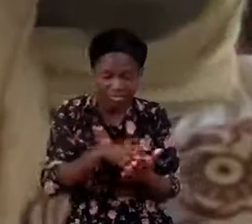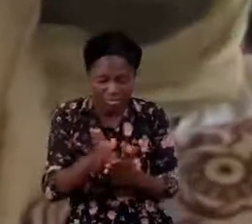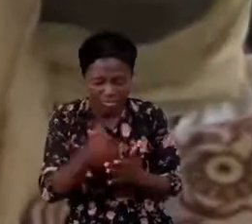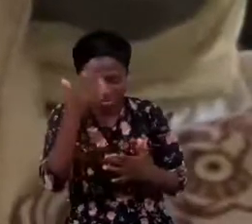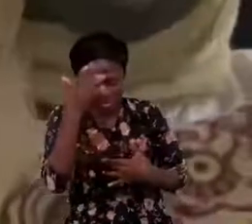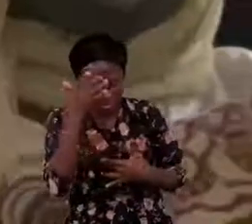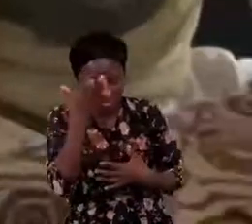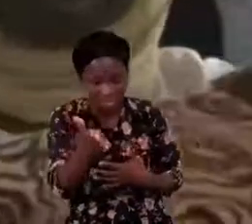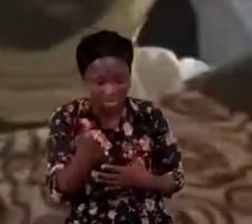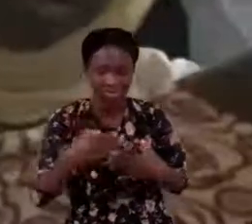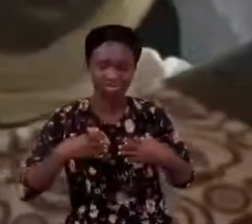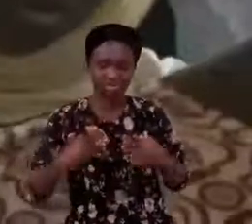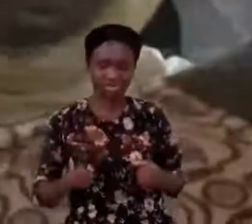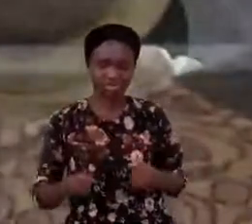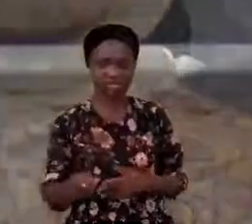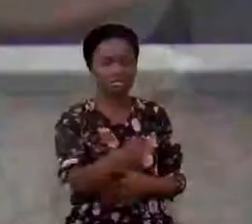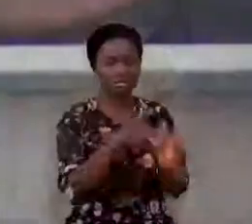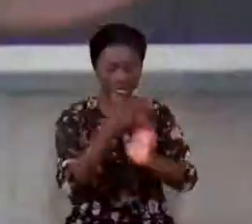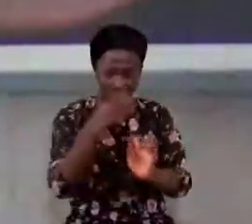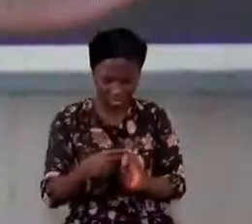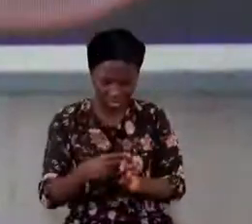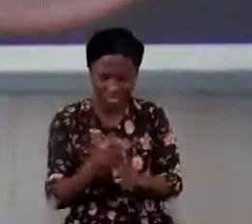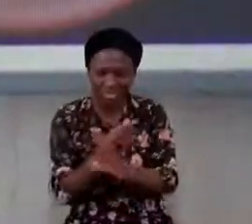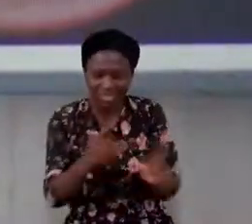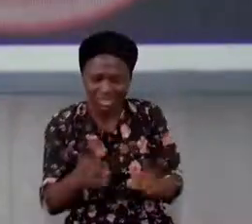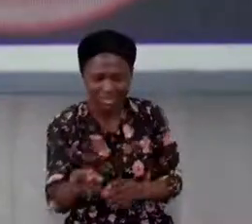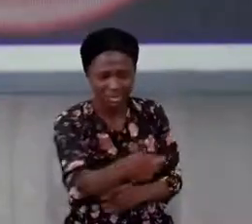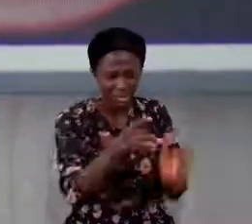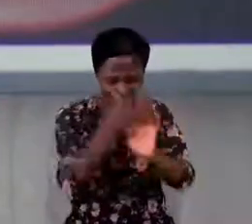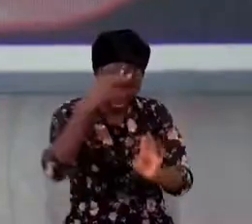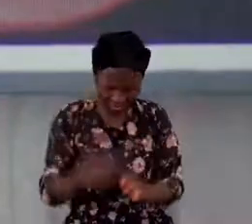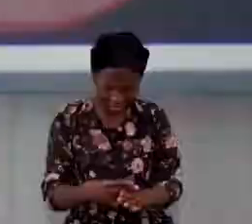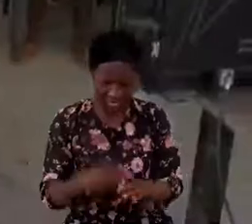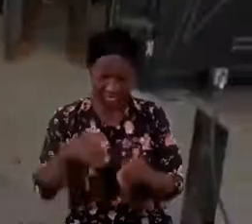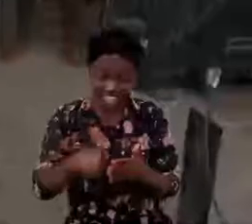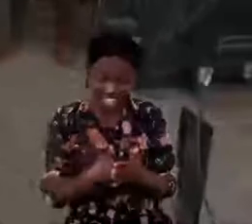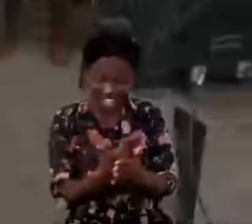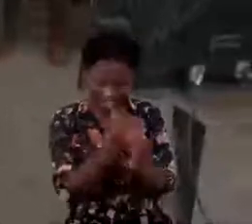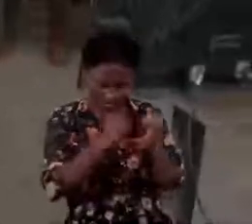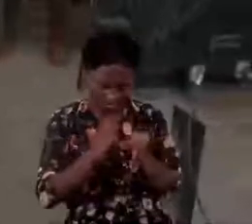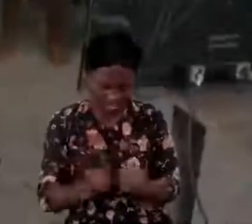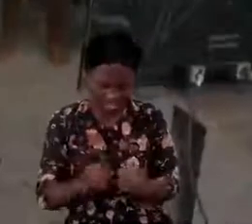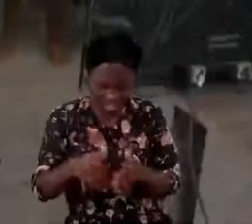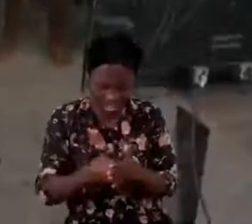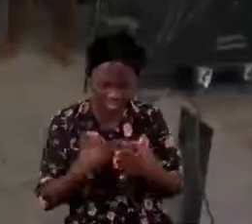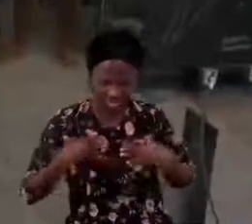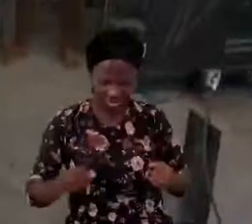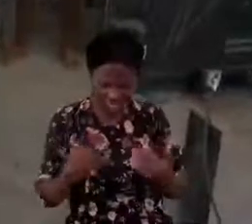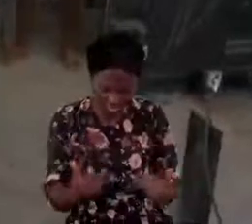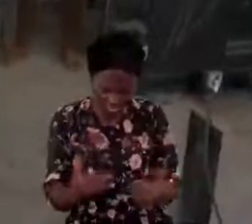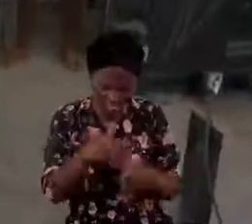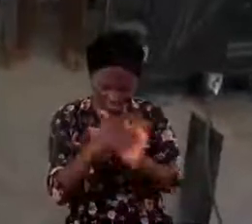force maintenant, une nouvelle guérison maintenant. Délivrance totale dans chaque vie au nom de Jésus.